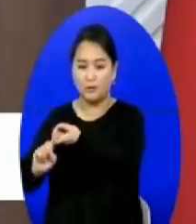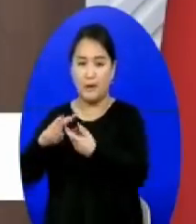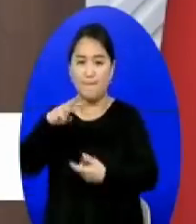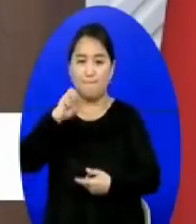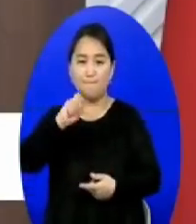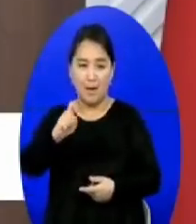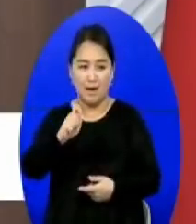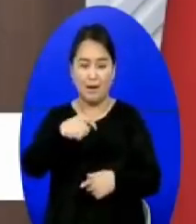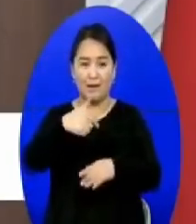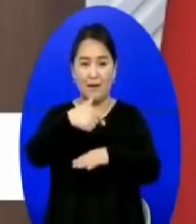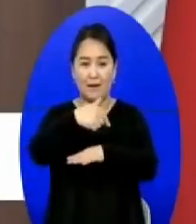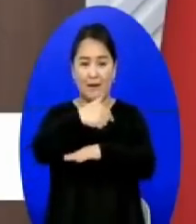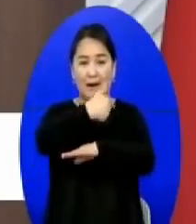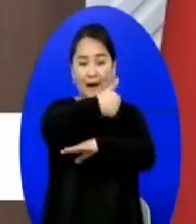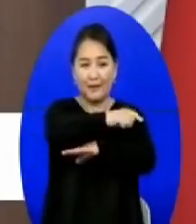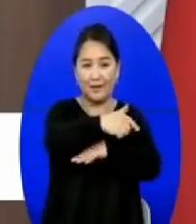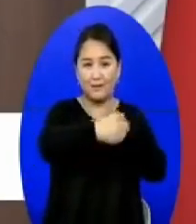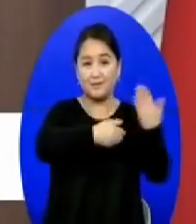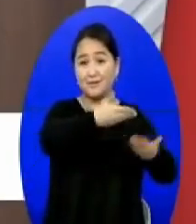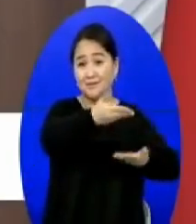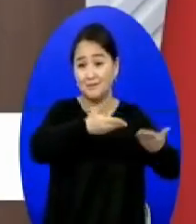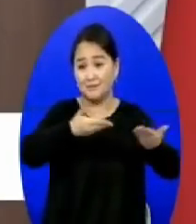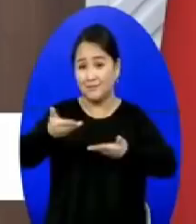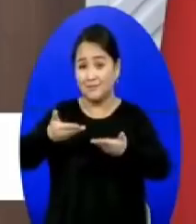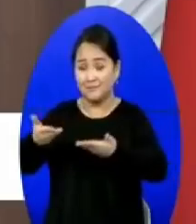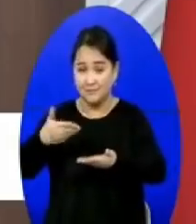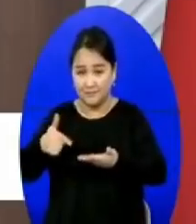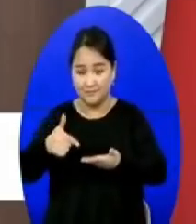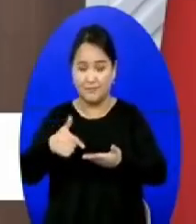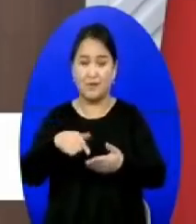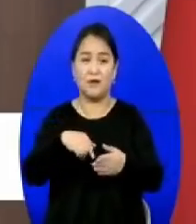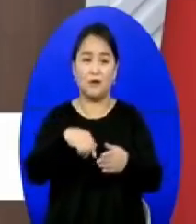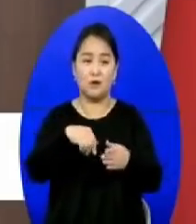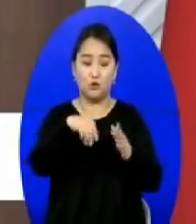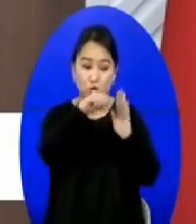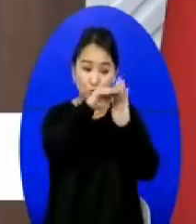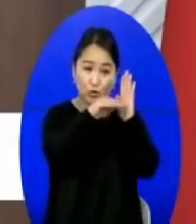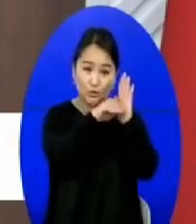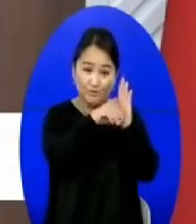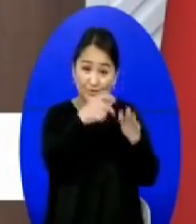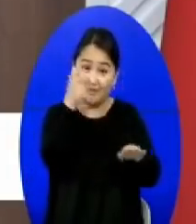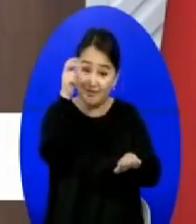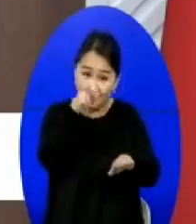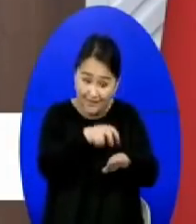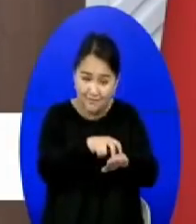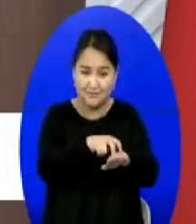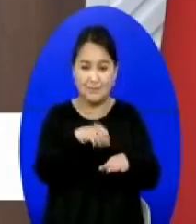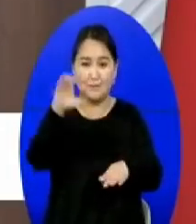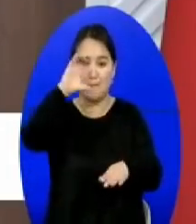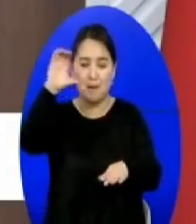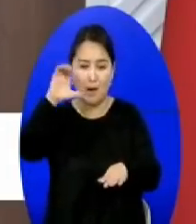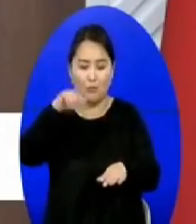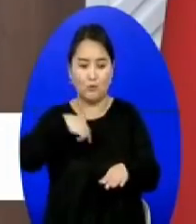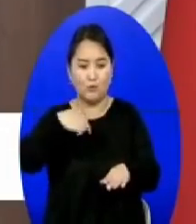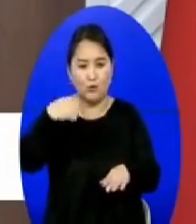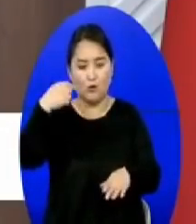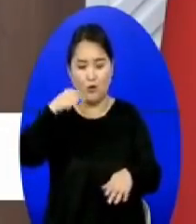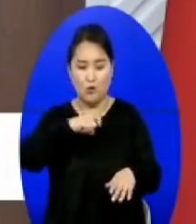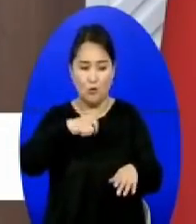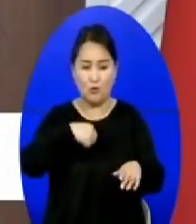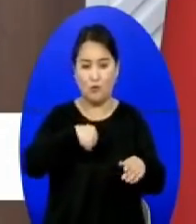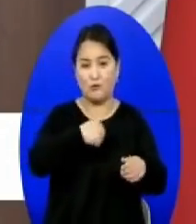нь гаргах чиглэлээр одоо тэнцсэн жормын дагуу тэнцсэн аж ахуйн нэгж нийт махныхаа 10% дотоодын зах зээлд